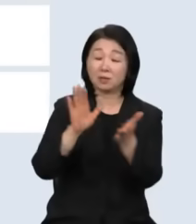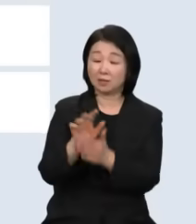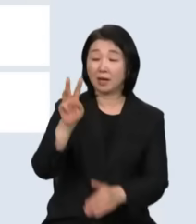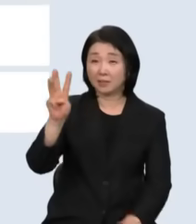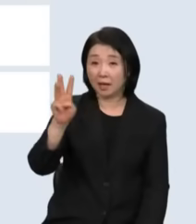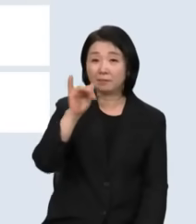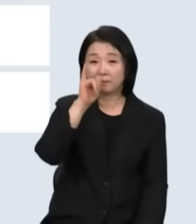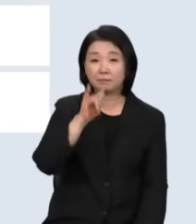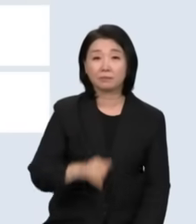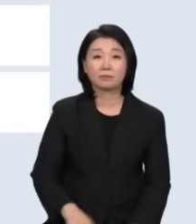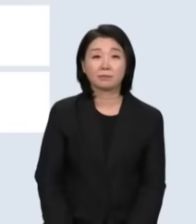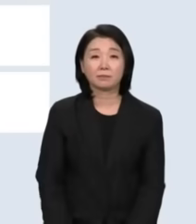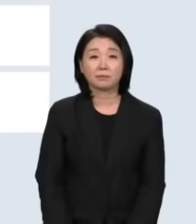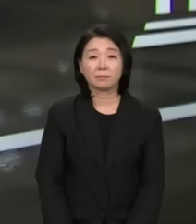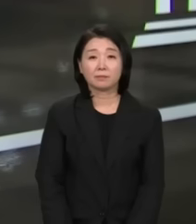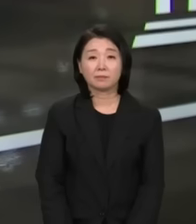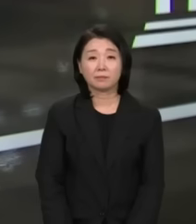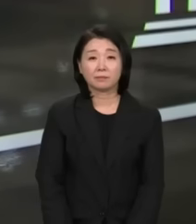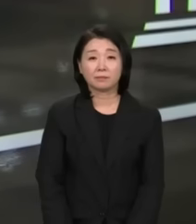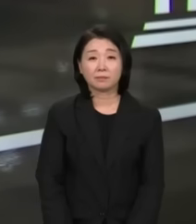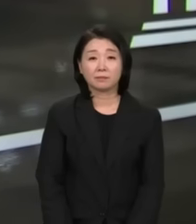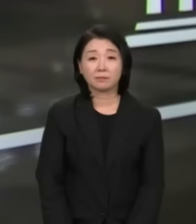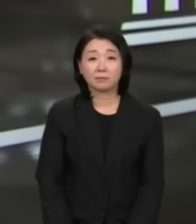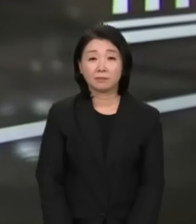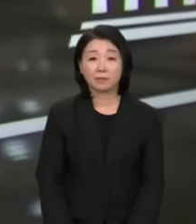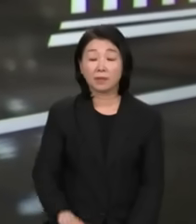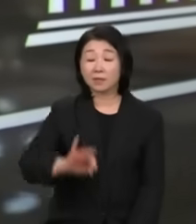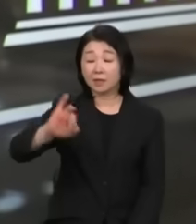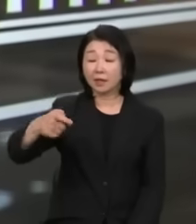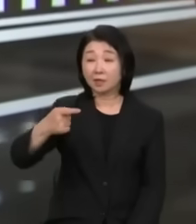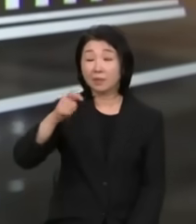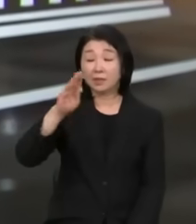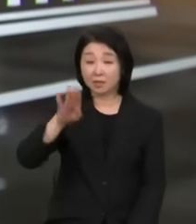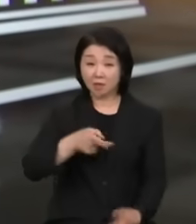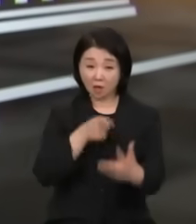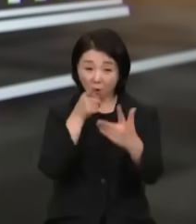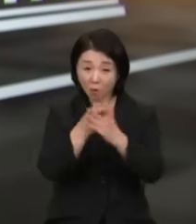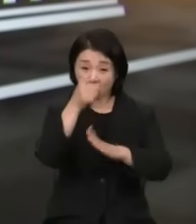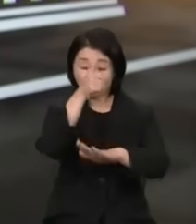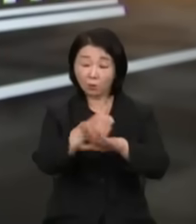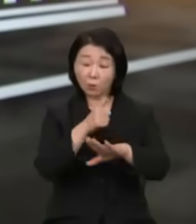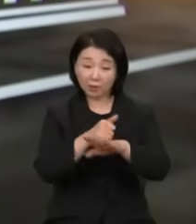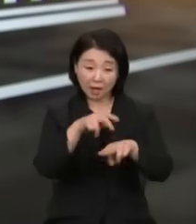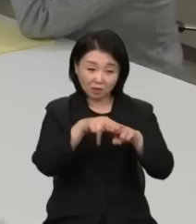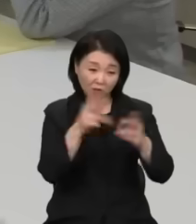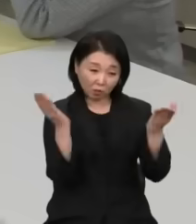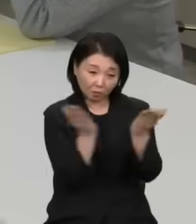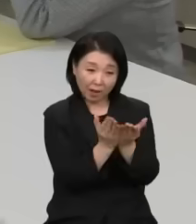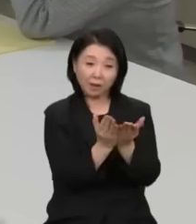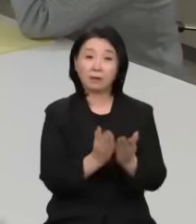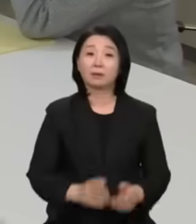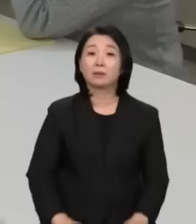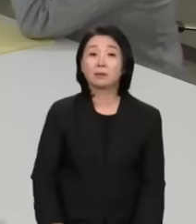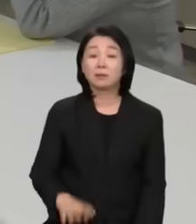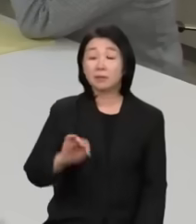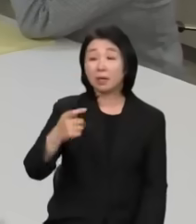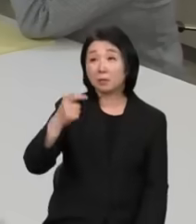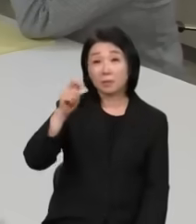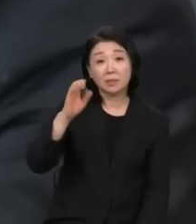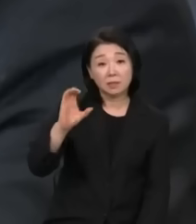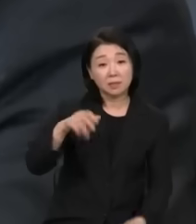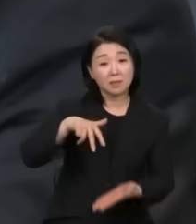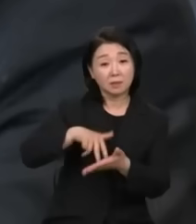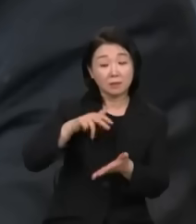의석수를 확보했습니다 JTBC 예측 조사가 내다본 의석수 범위와 일치한 겁니다 JTBC